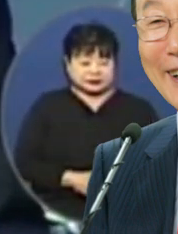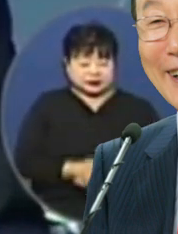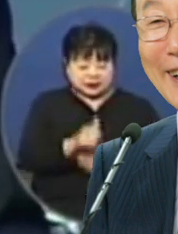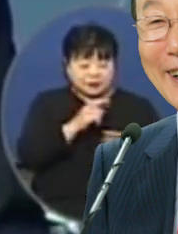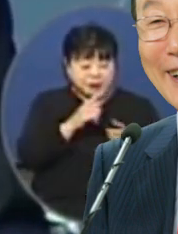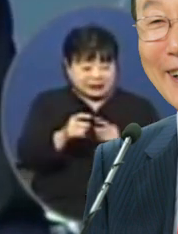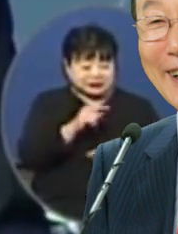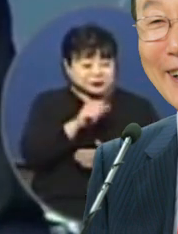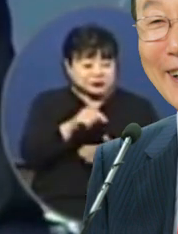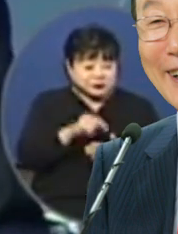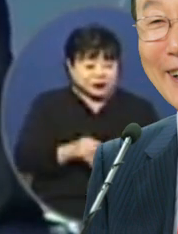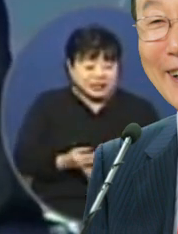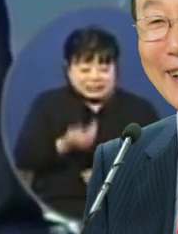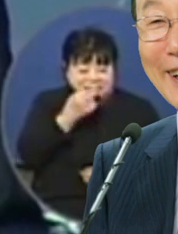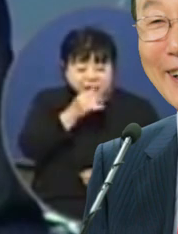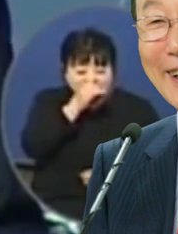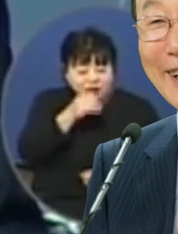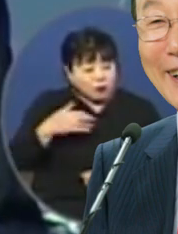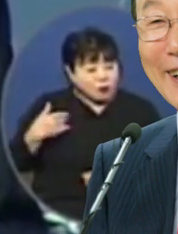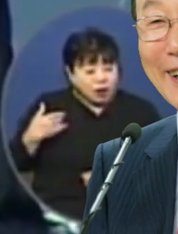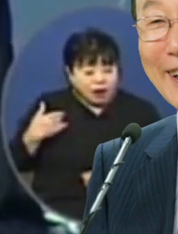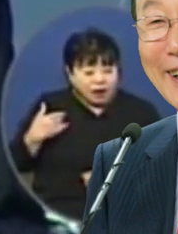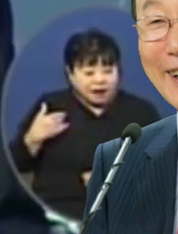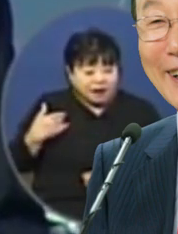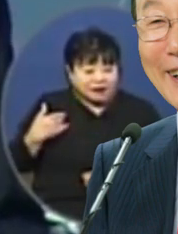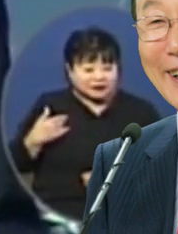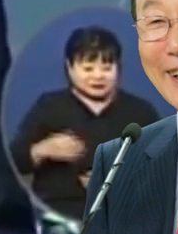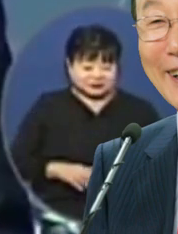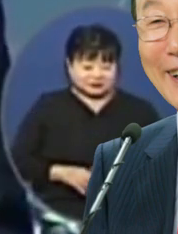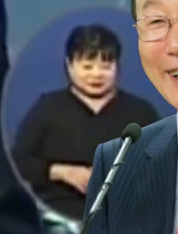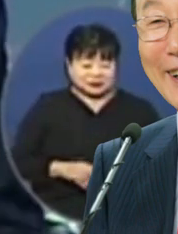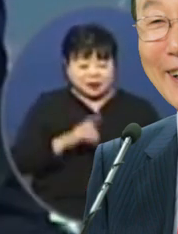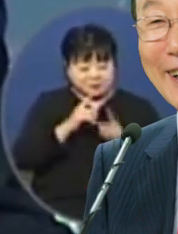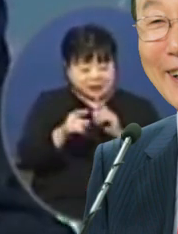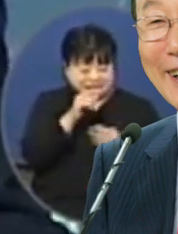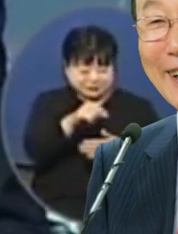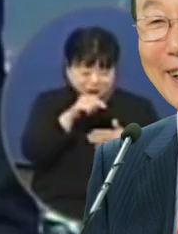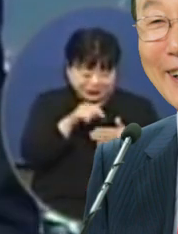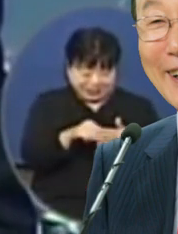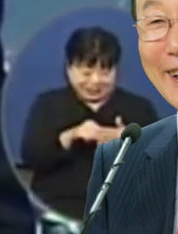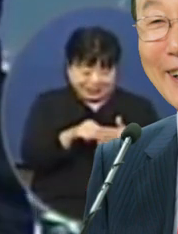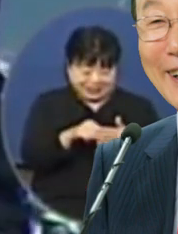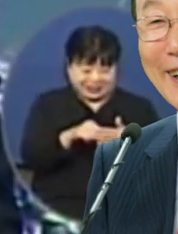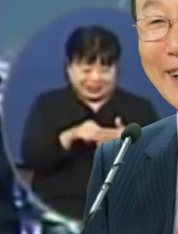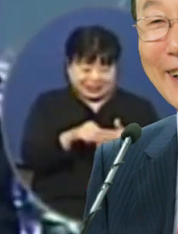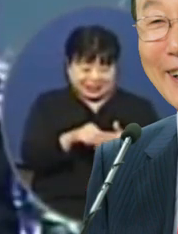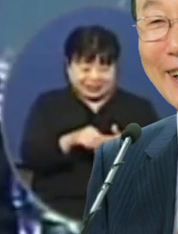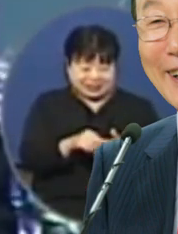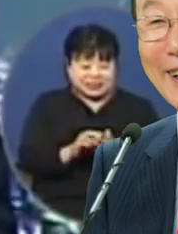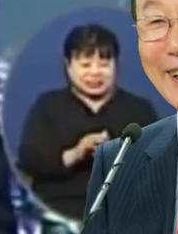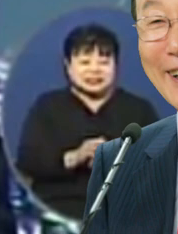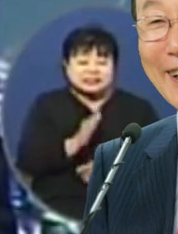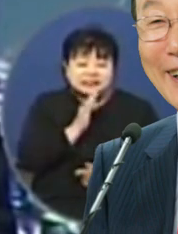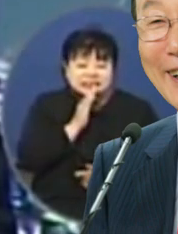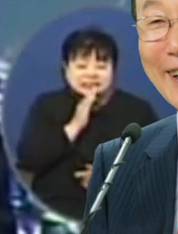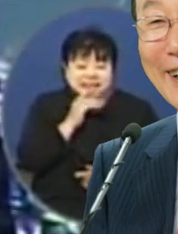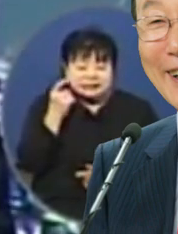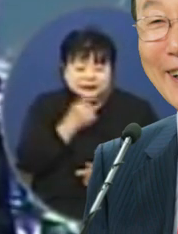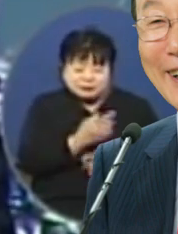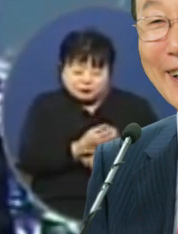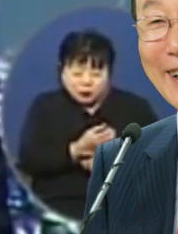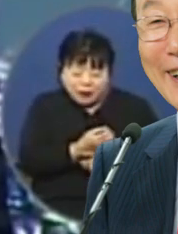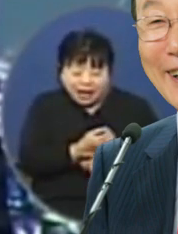하나님의 말씀 속에 생명이 있다는 것을 모릅니다. 이 말씀 속에 실제로 금은 보화와